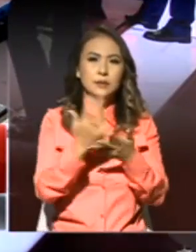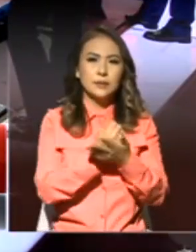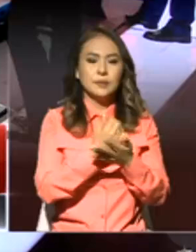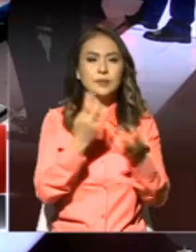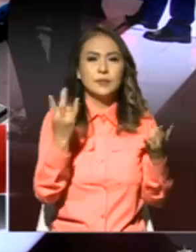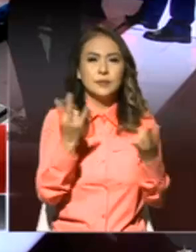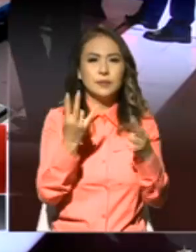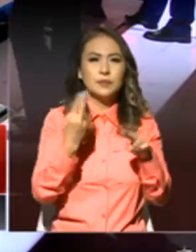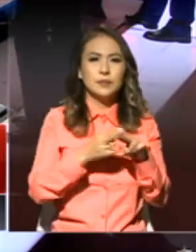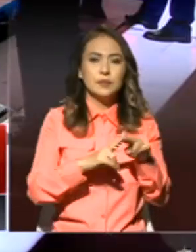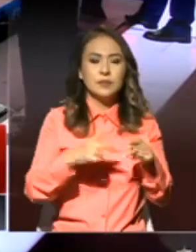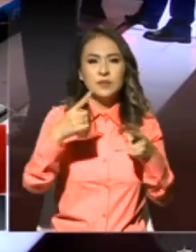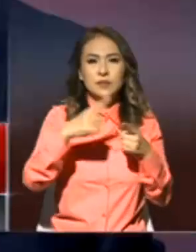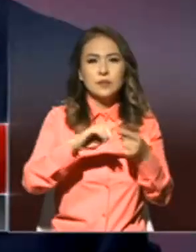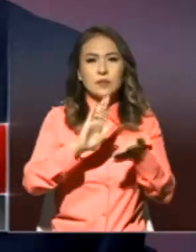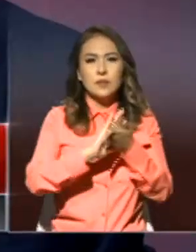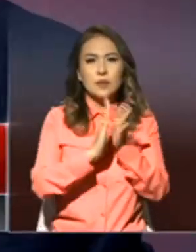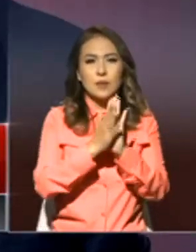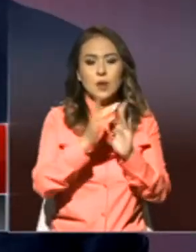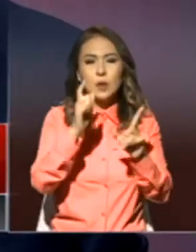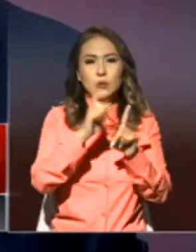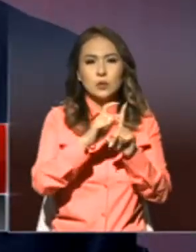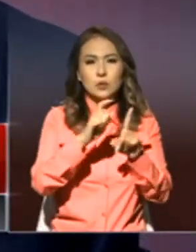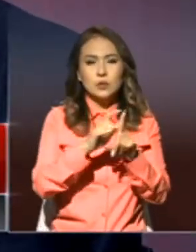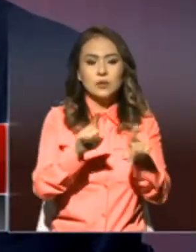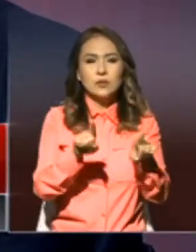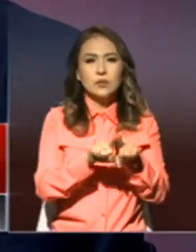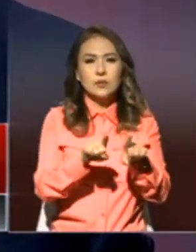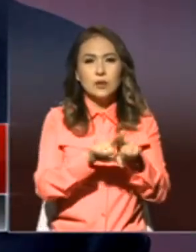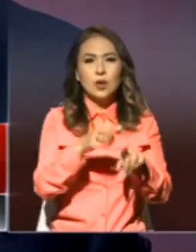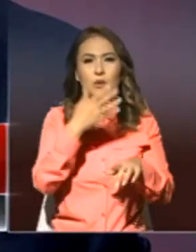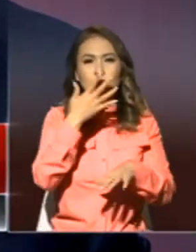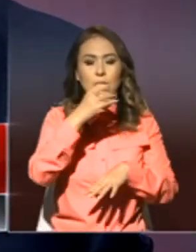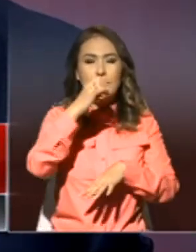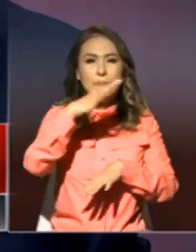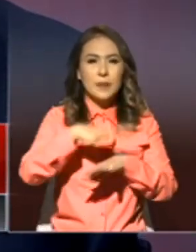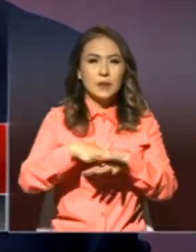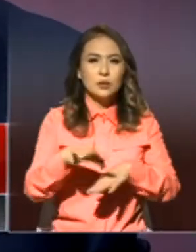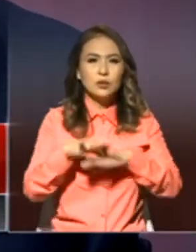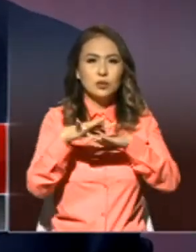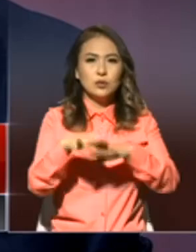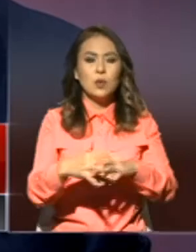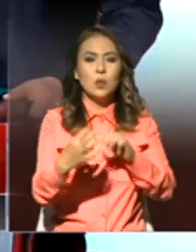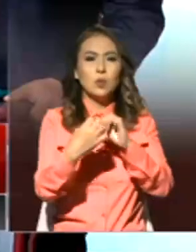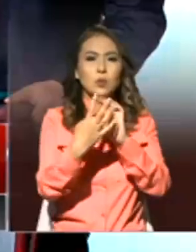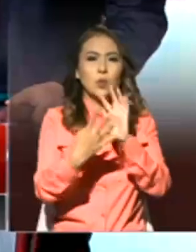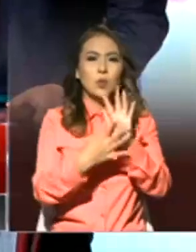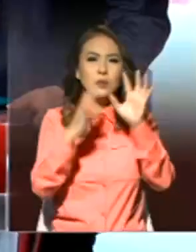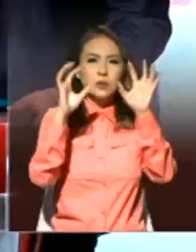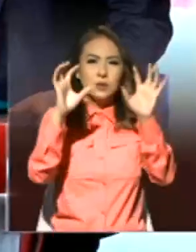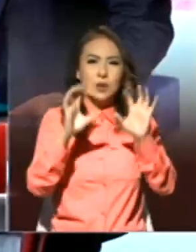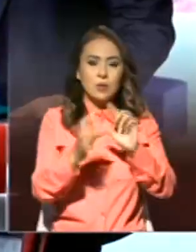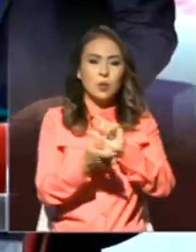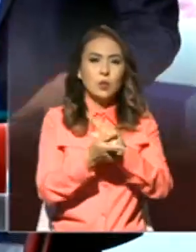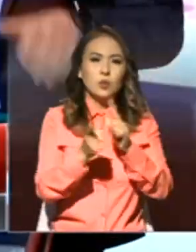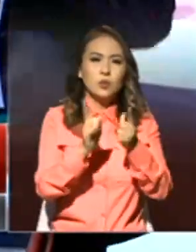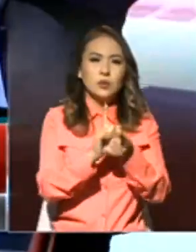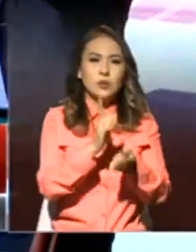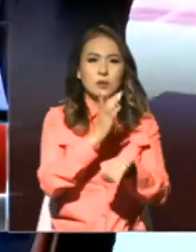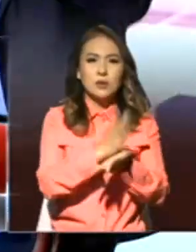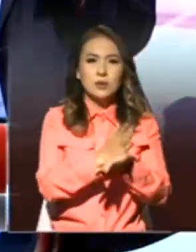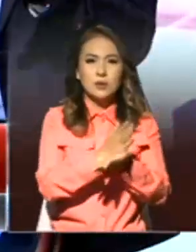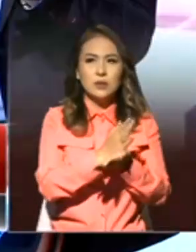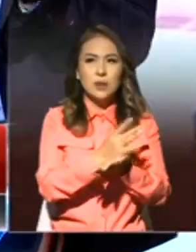банк. Ол бойынша да келіссөздер, яғни не бәрі отбасы ұлттық банкпен жүргізіліп жатты. 19 заңнамаға өзгеріс тиісінше өзгертіліп,